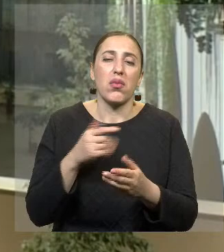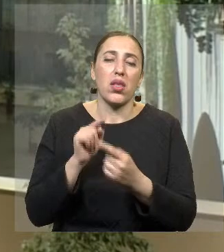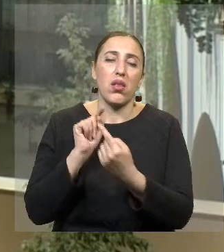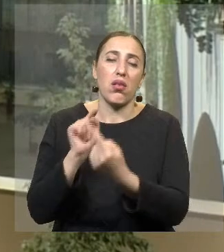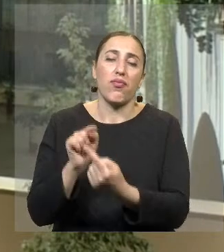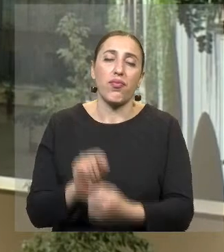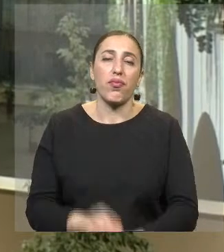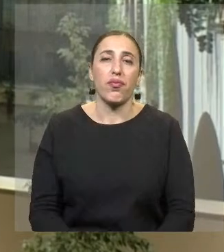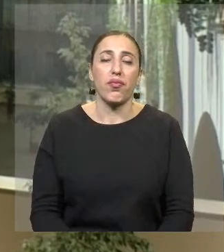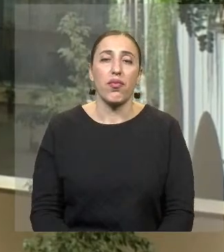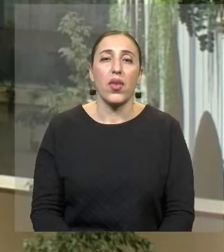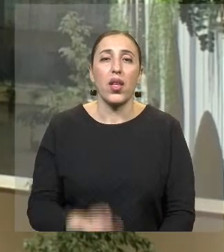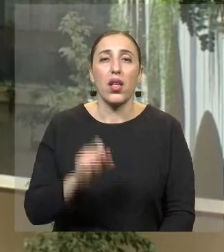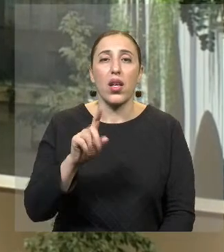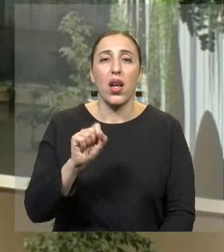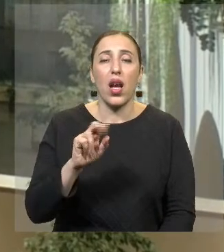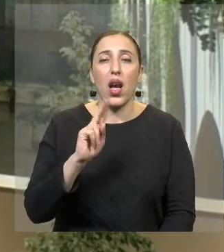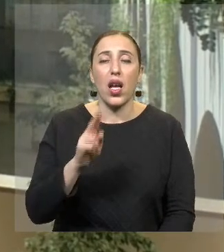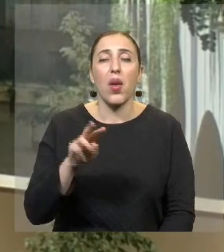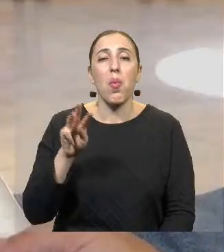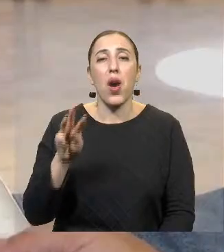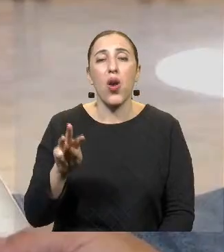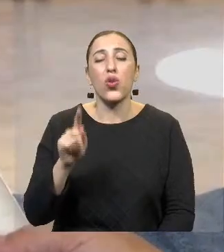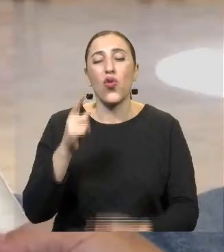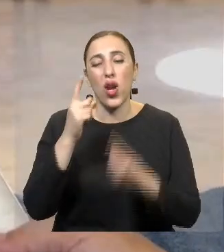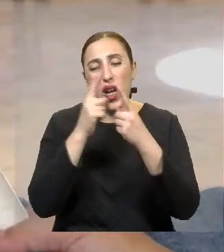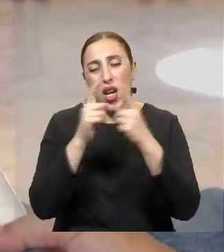վացառում